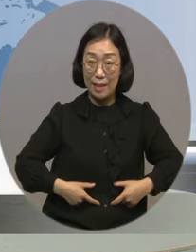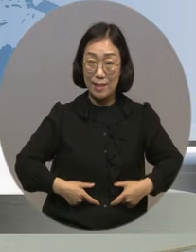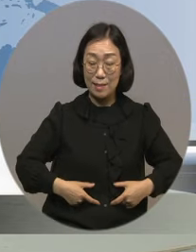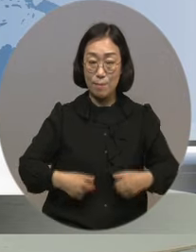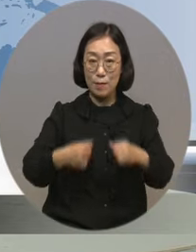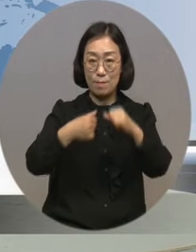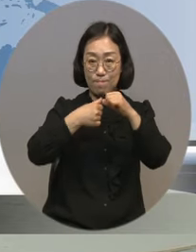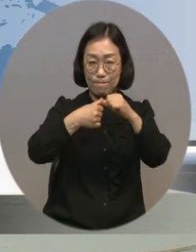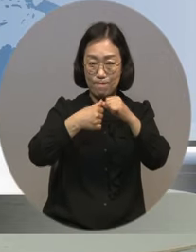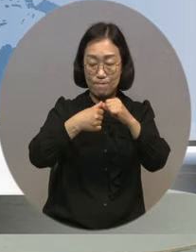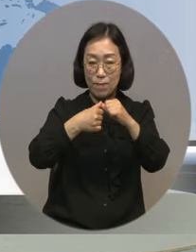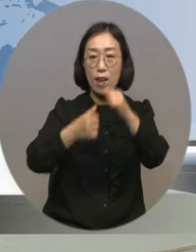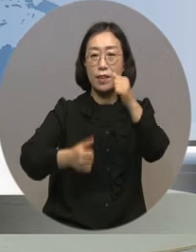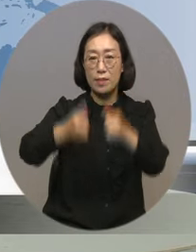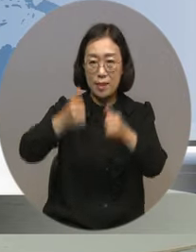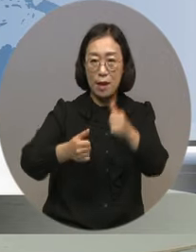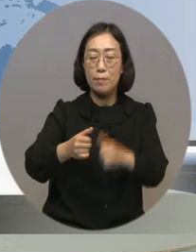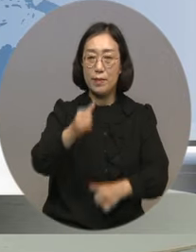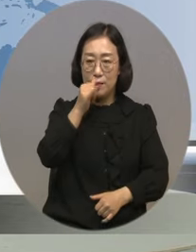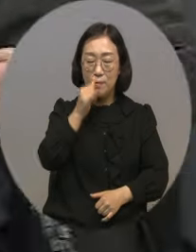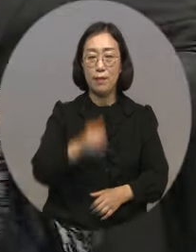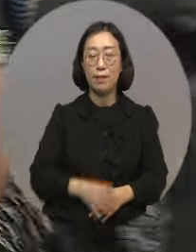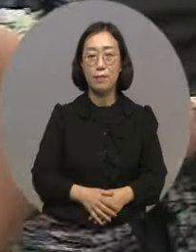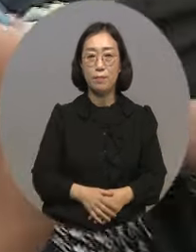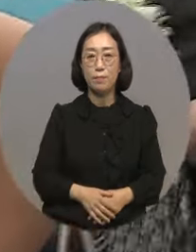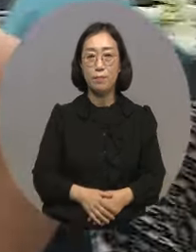갔는데요. 김은별 기자입니다.